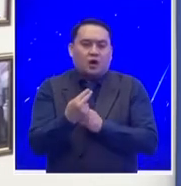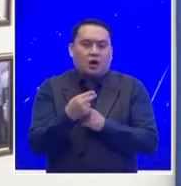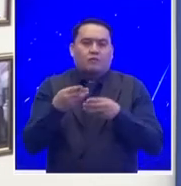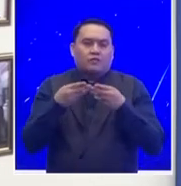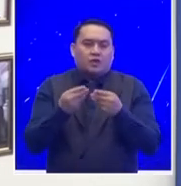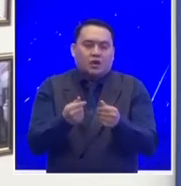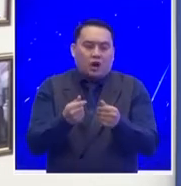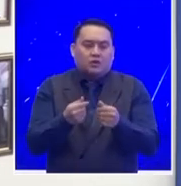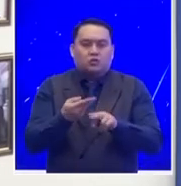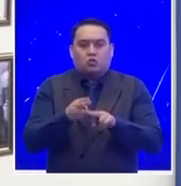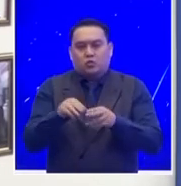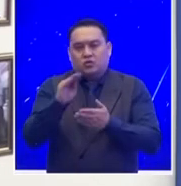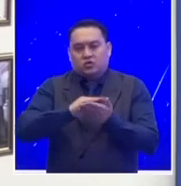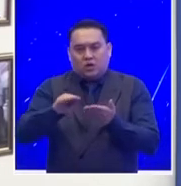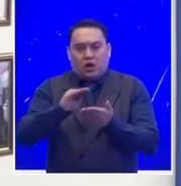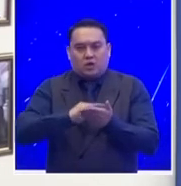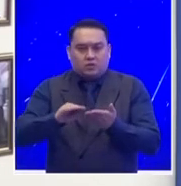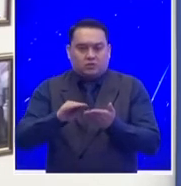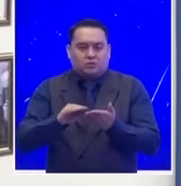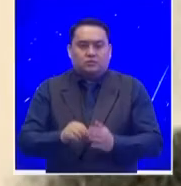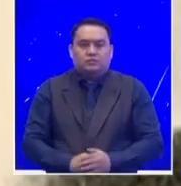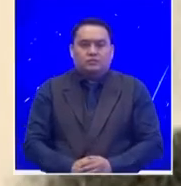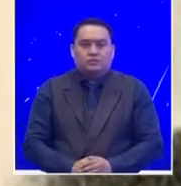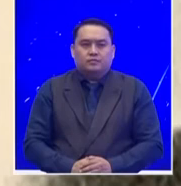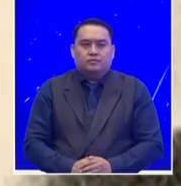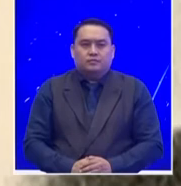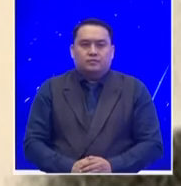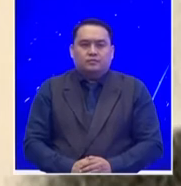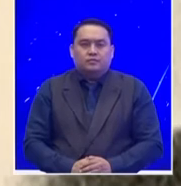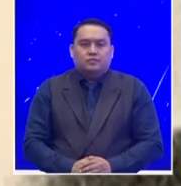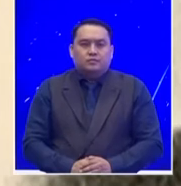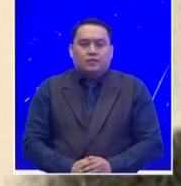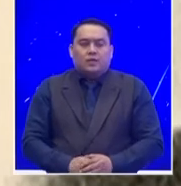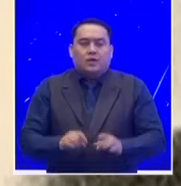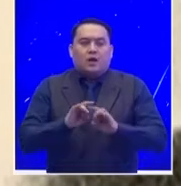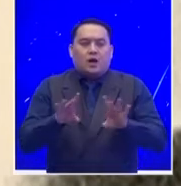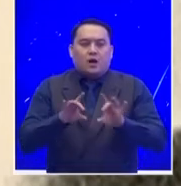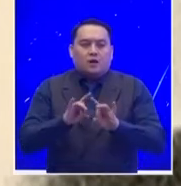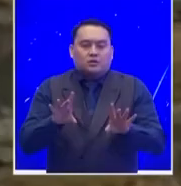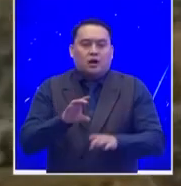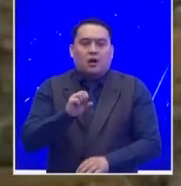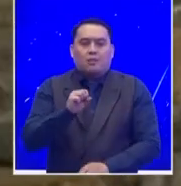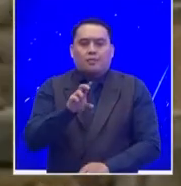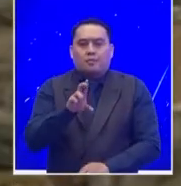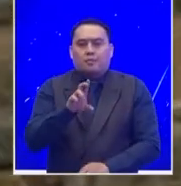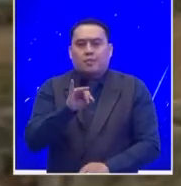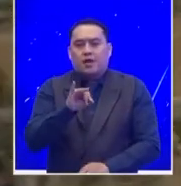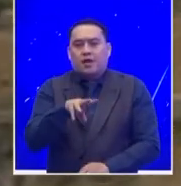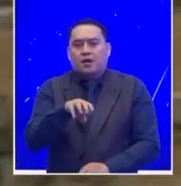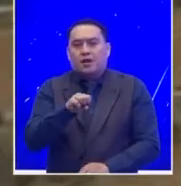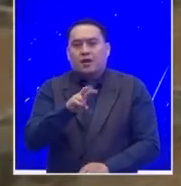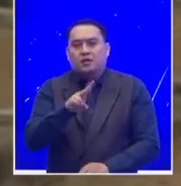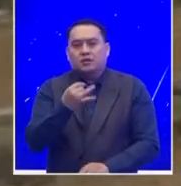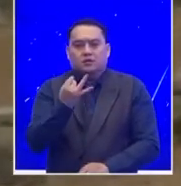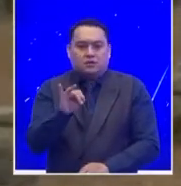етеді, осының бәрін жазады дағы, содан кейін сюжетке түседі. Белинскийше айтар болсақ, мысал сатираға суғарылған поэзияның нағыз